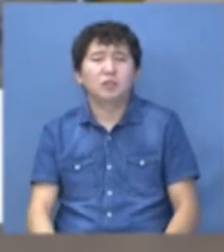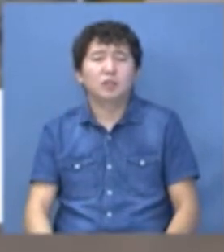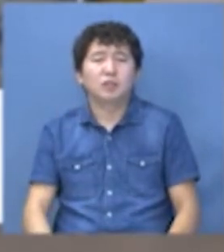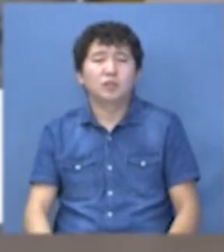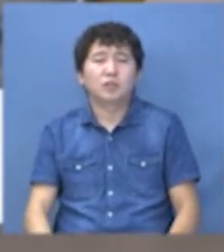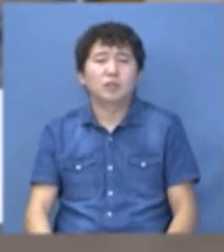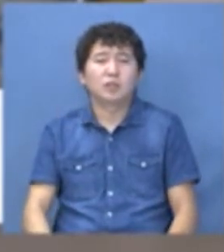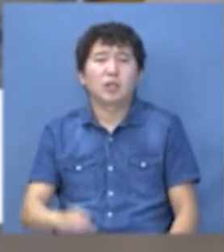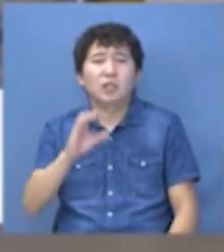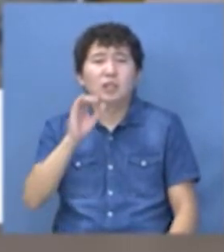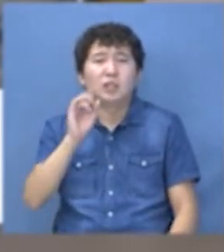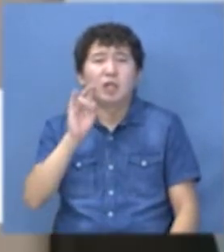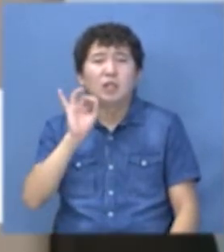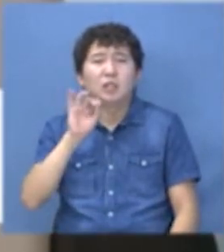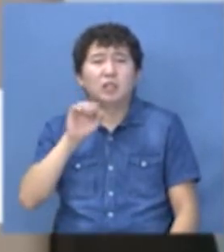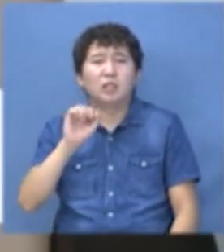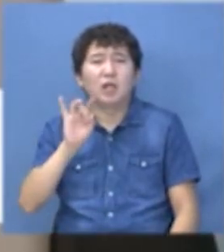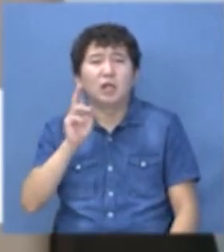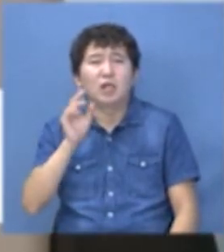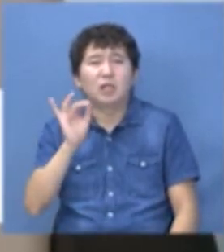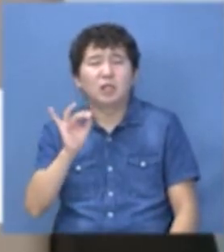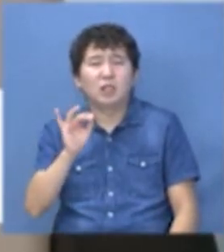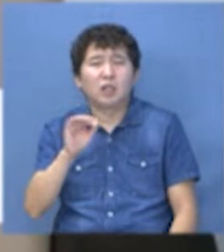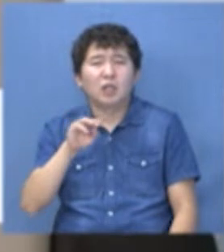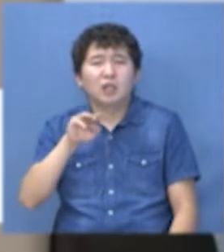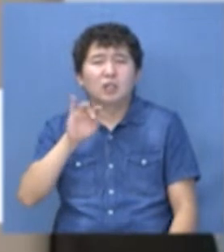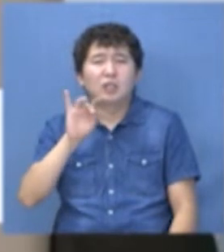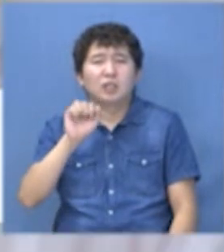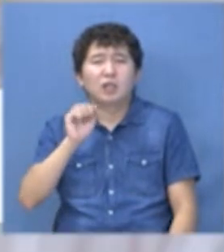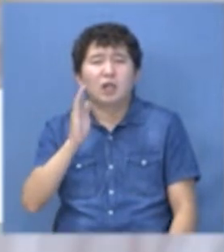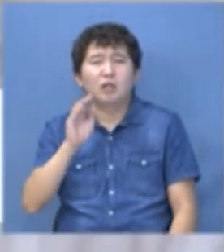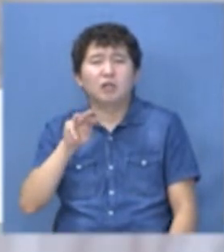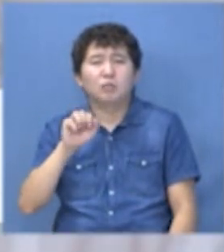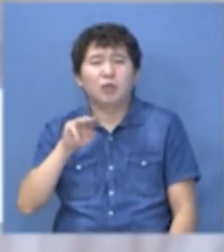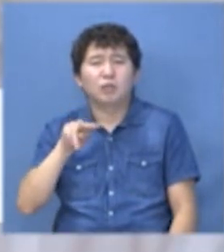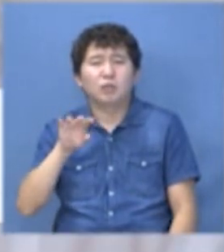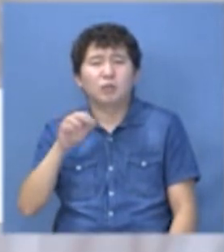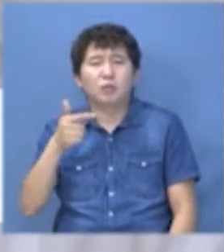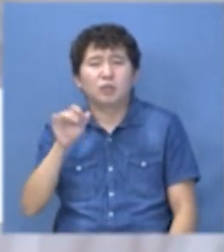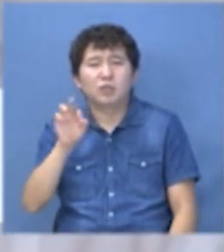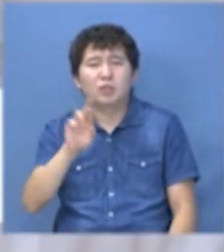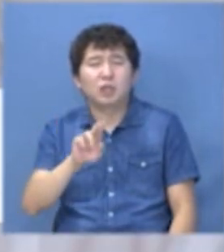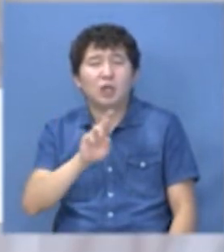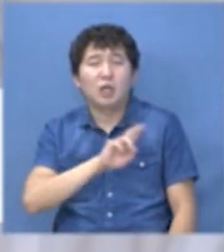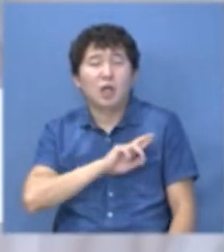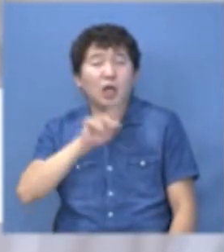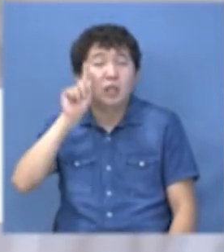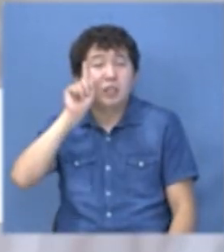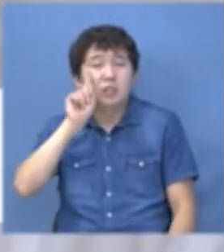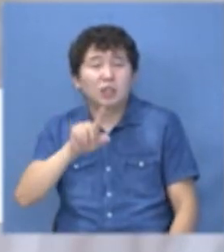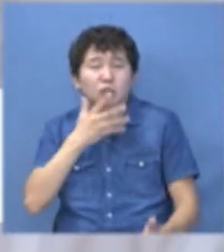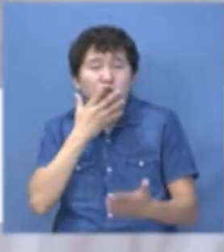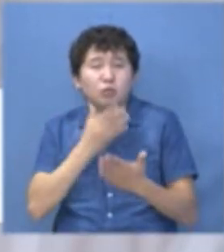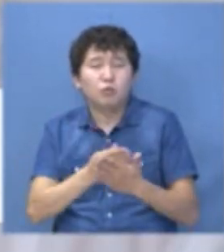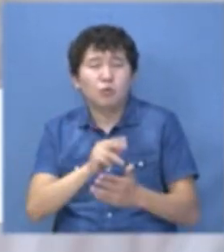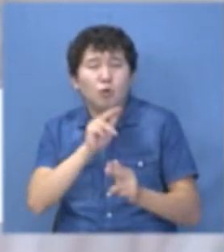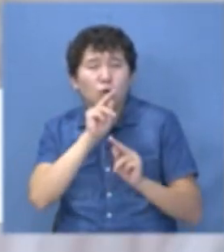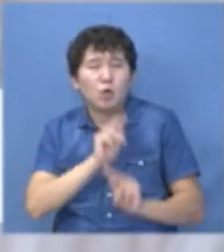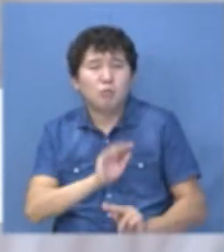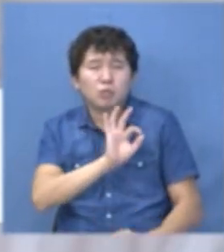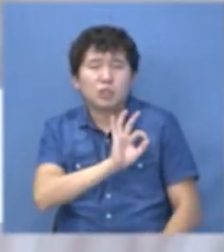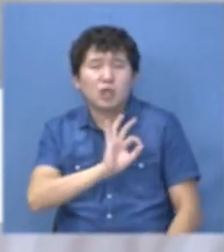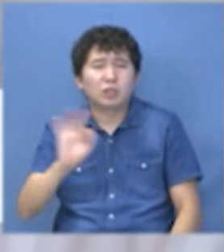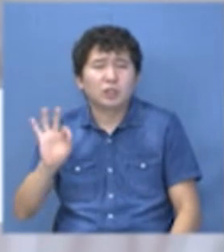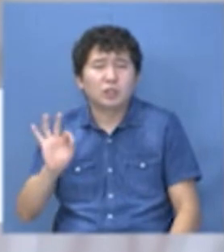от санитарки операционного блока травматологического отделения. То есть я знаю работу прекрасно и понимаю работу